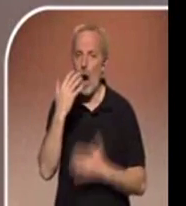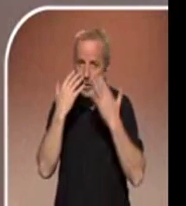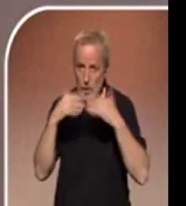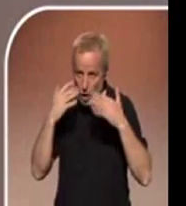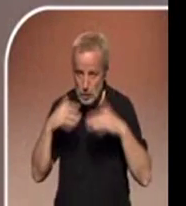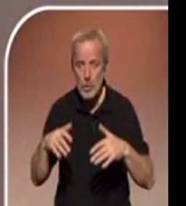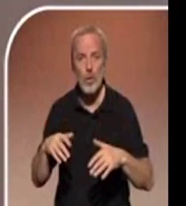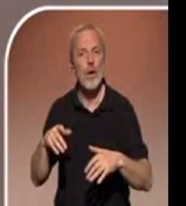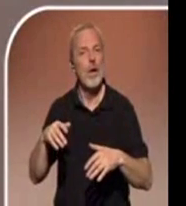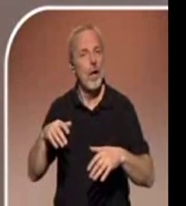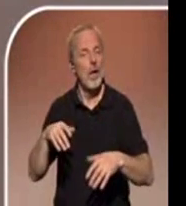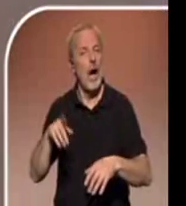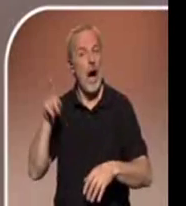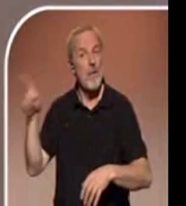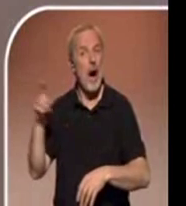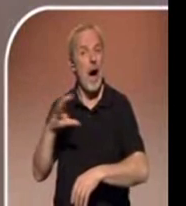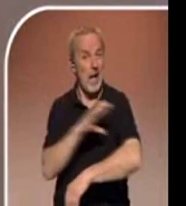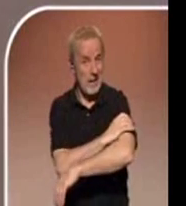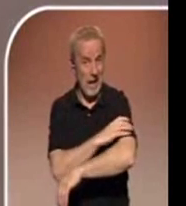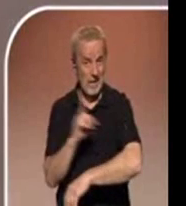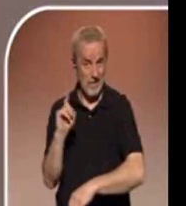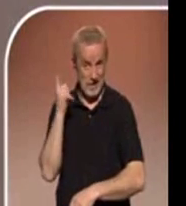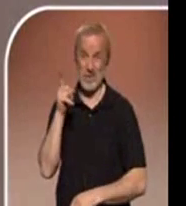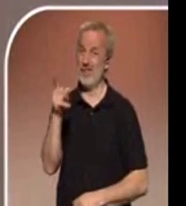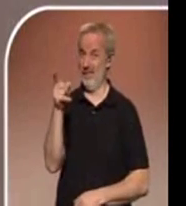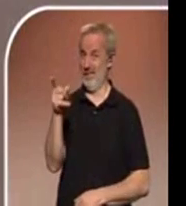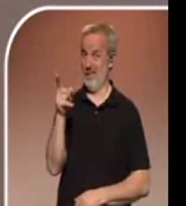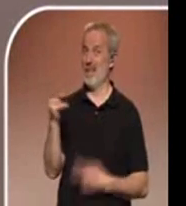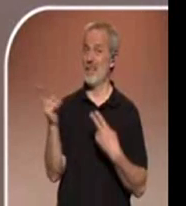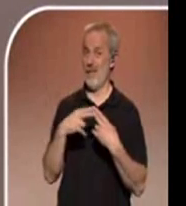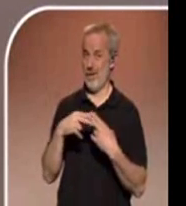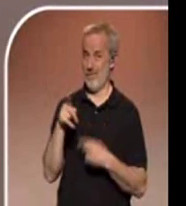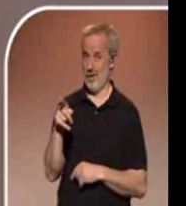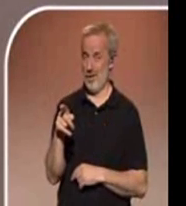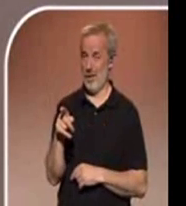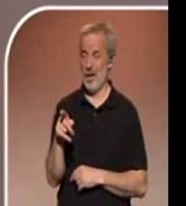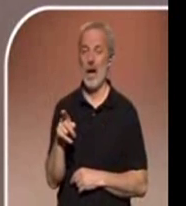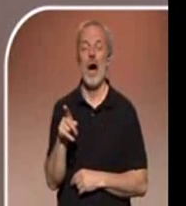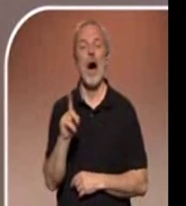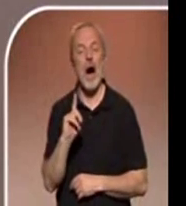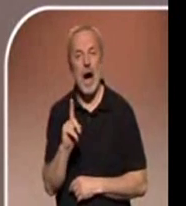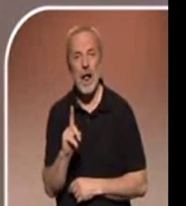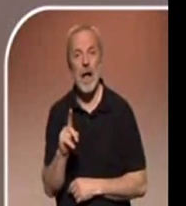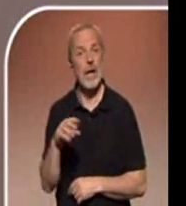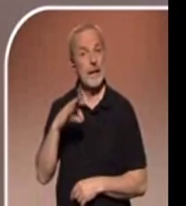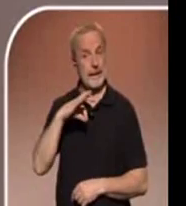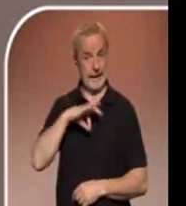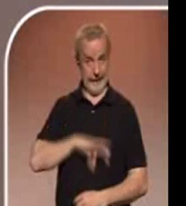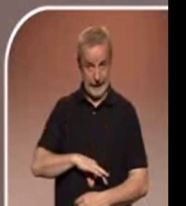osoby, která má vysoký krevní tlak, tak ten se na tom může spolu podílet, ale u toho